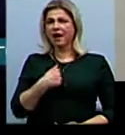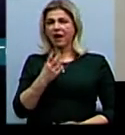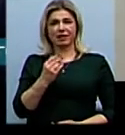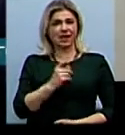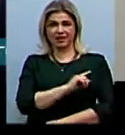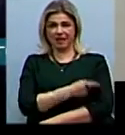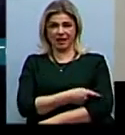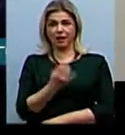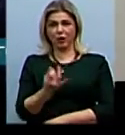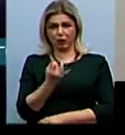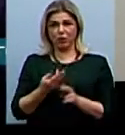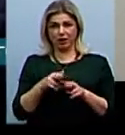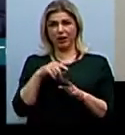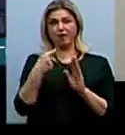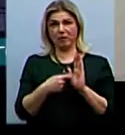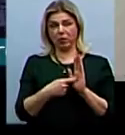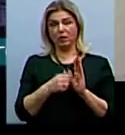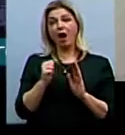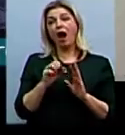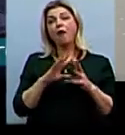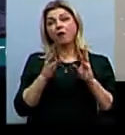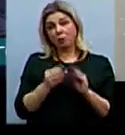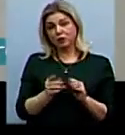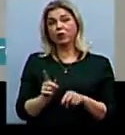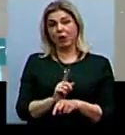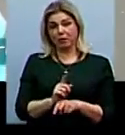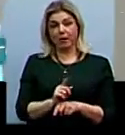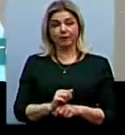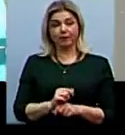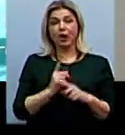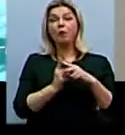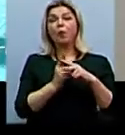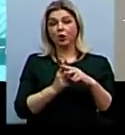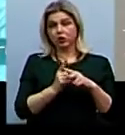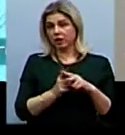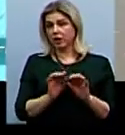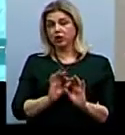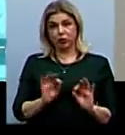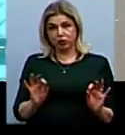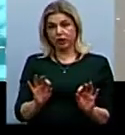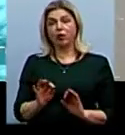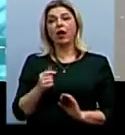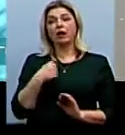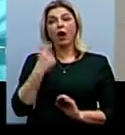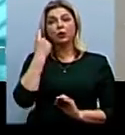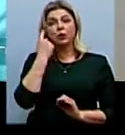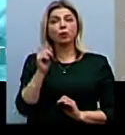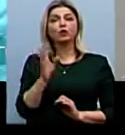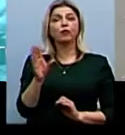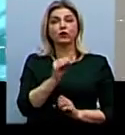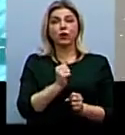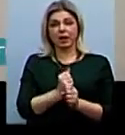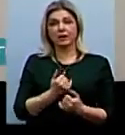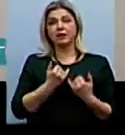цікавлюся цими питаннями, а взагалі, як би, нормально. Положительно, исключительно. Я думаю, що все діляється исключительно